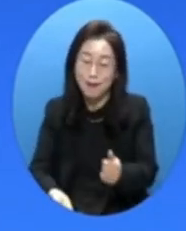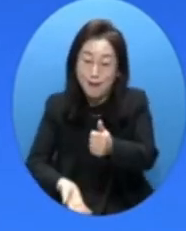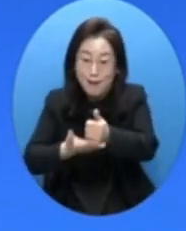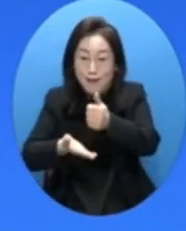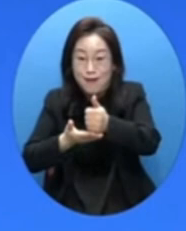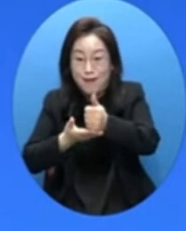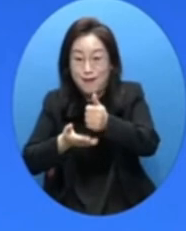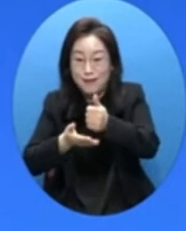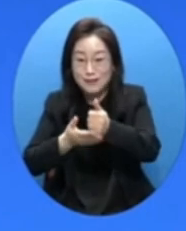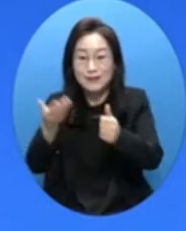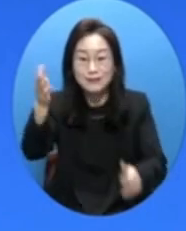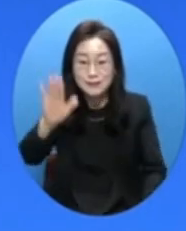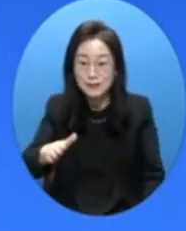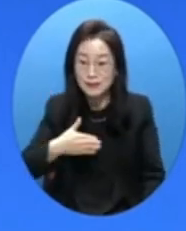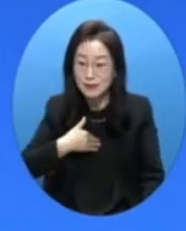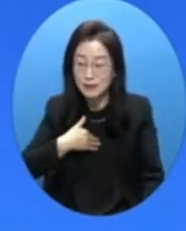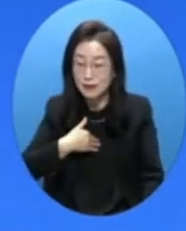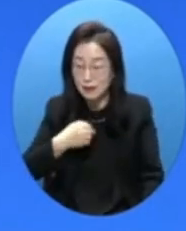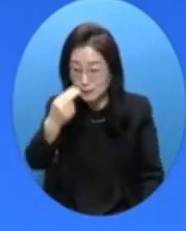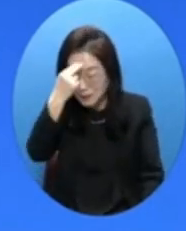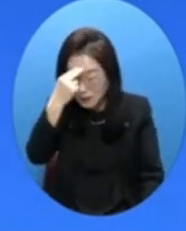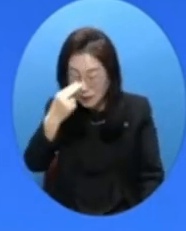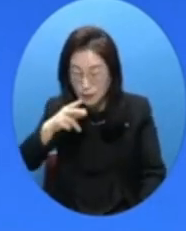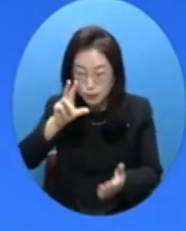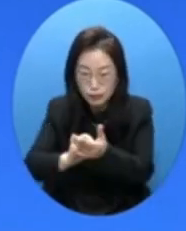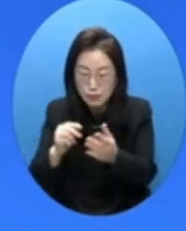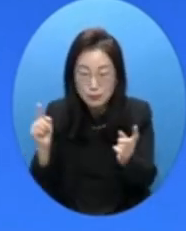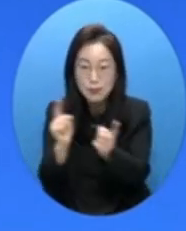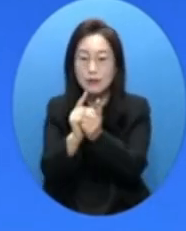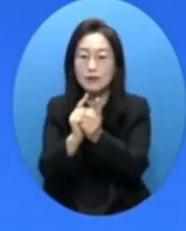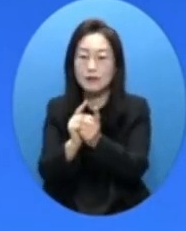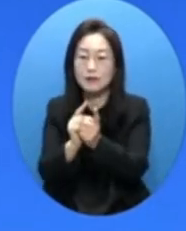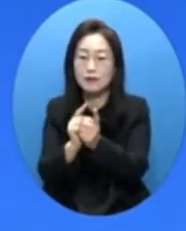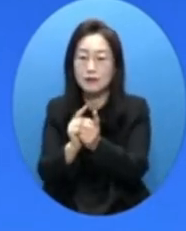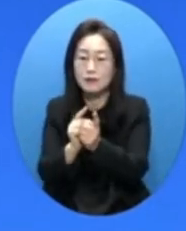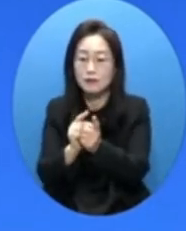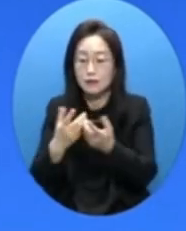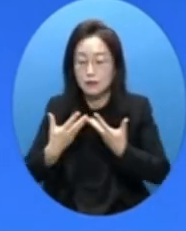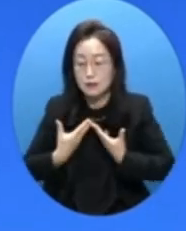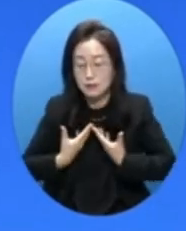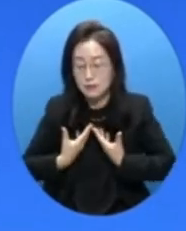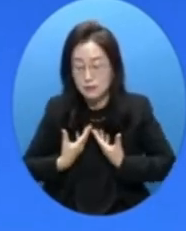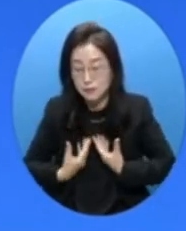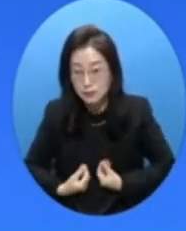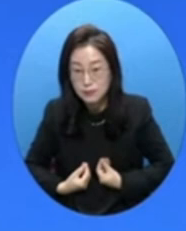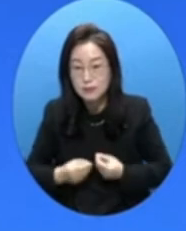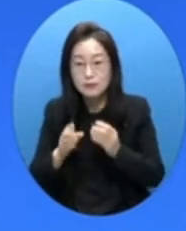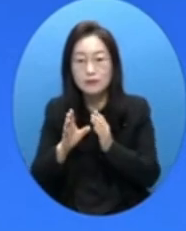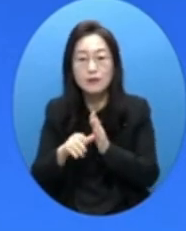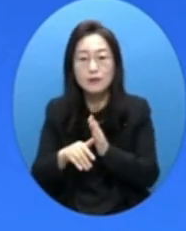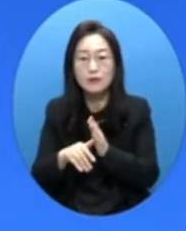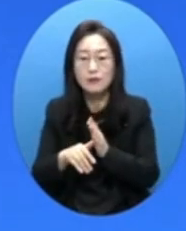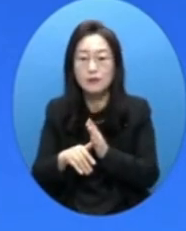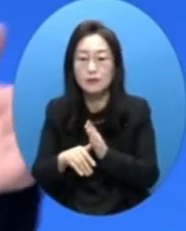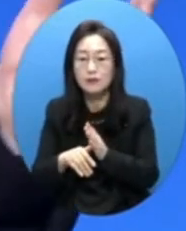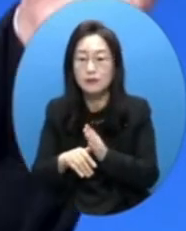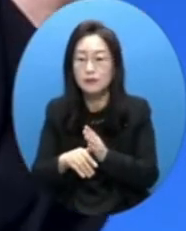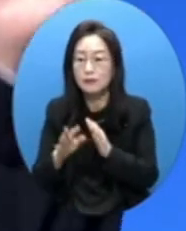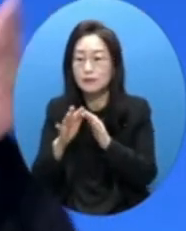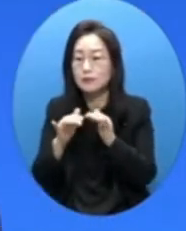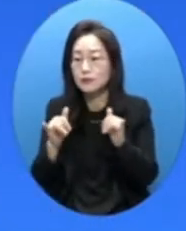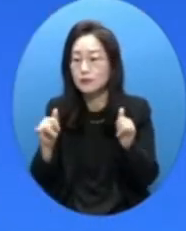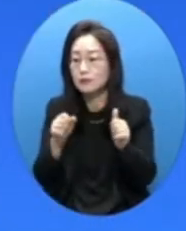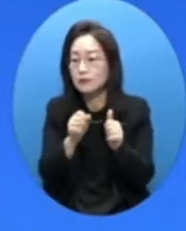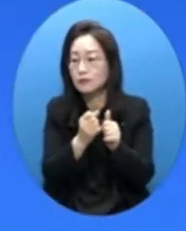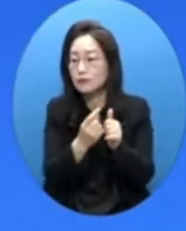나를 높이는데 내가 어려움에 처하고 문제를 만나고 절망의 자리에 떨어지면 하나씩 다